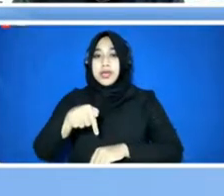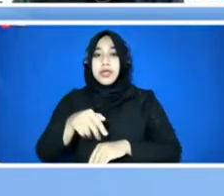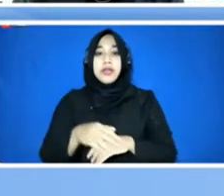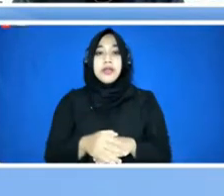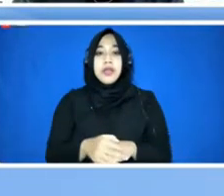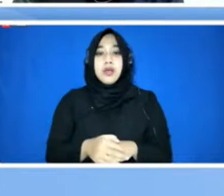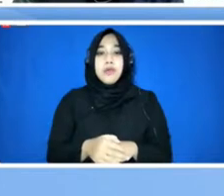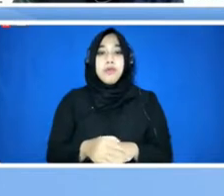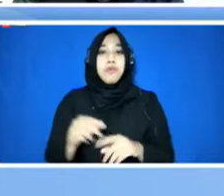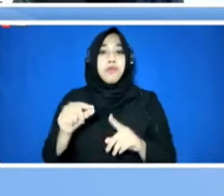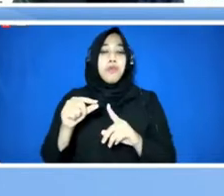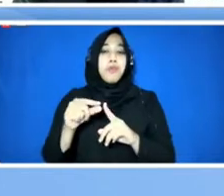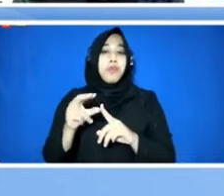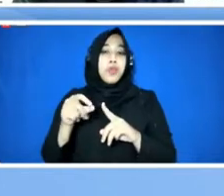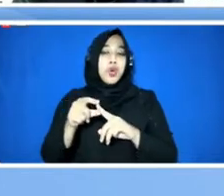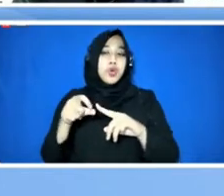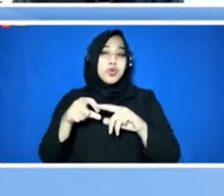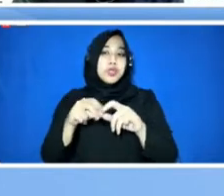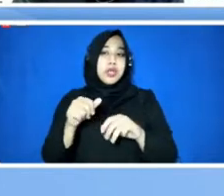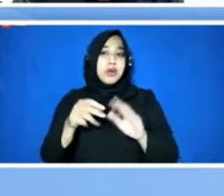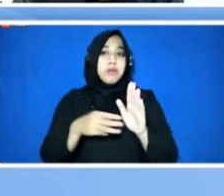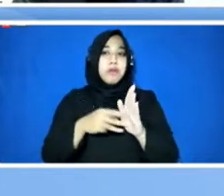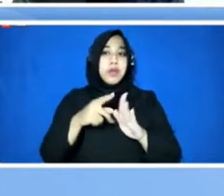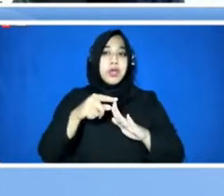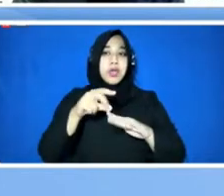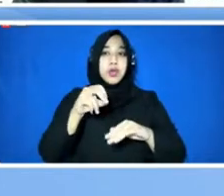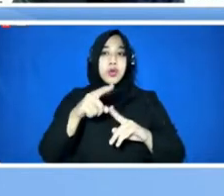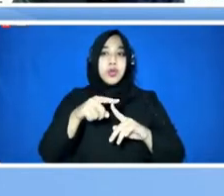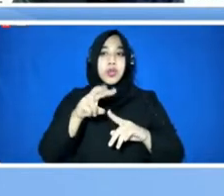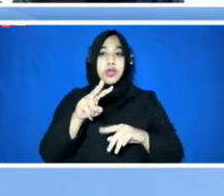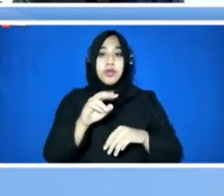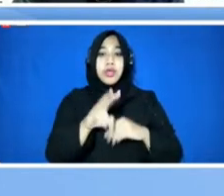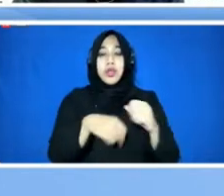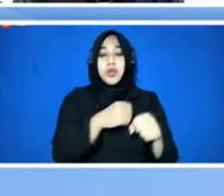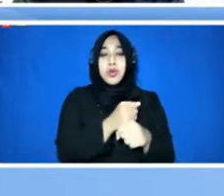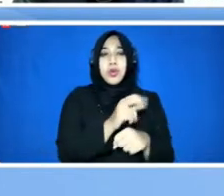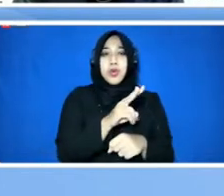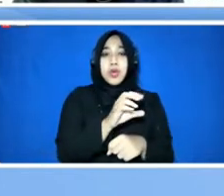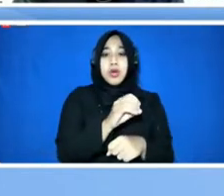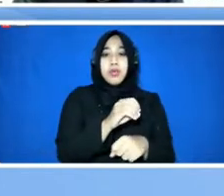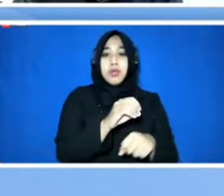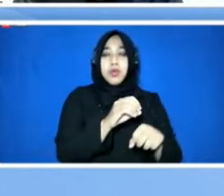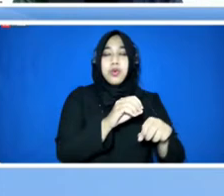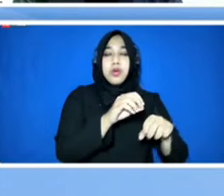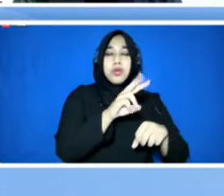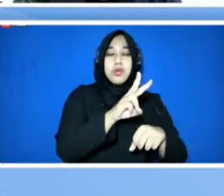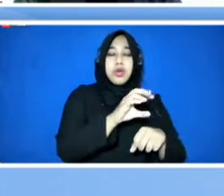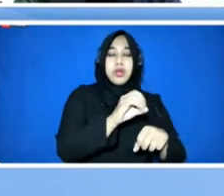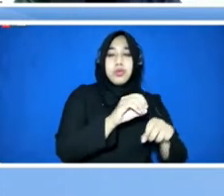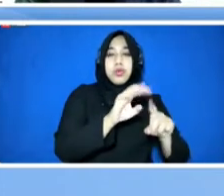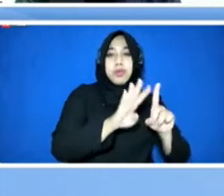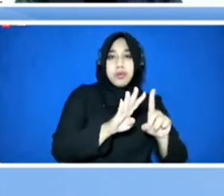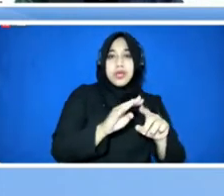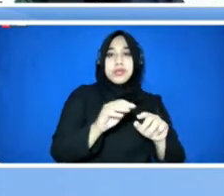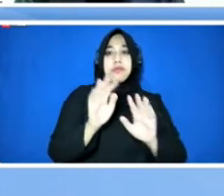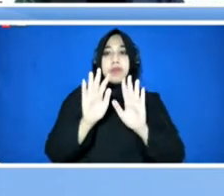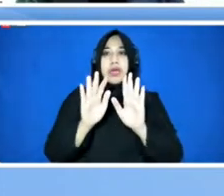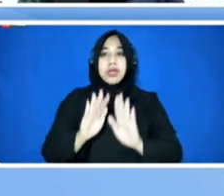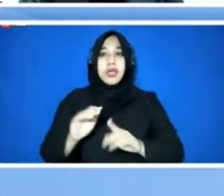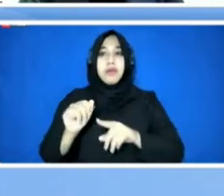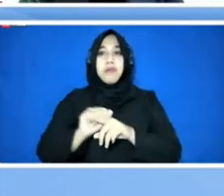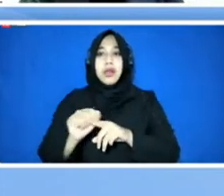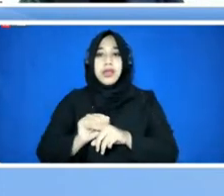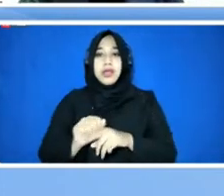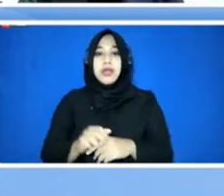atau produser di Metro TV, dan dari tahun 2014 hingga sekarang menjadi media trainer.